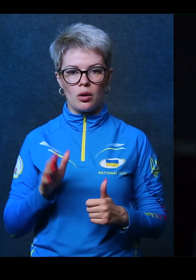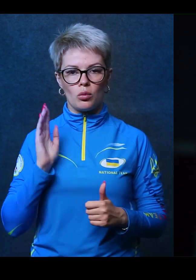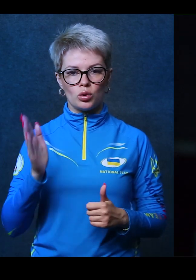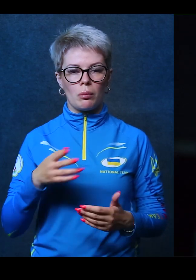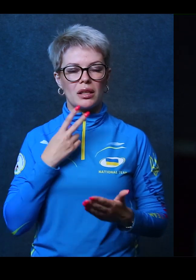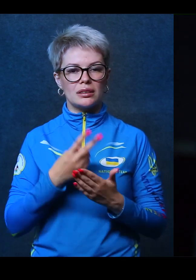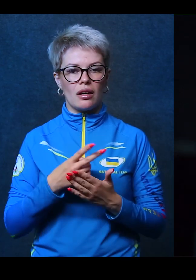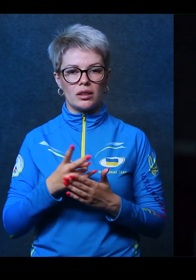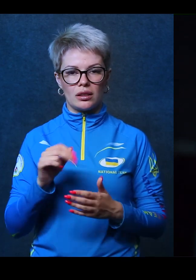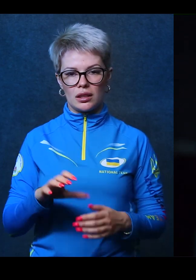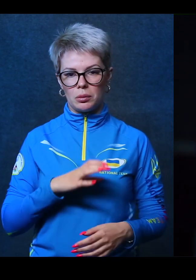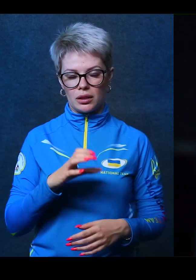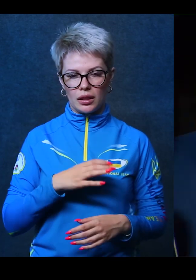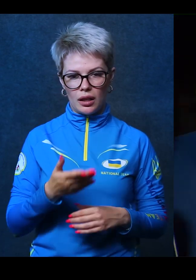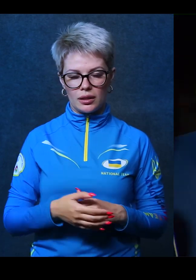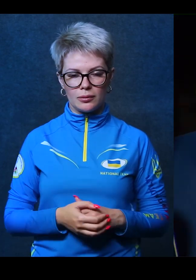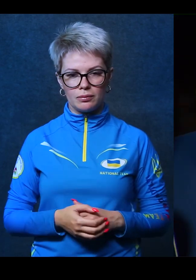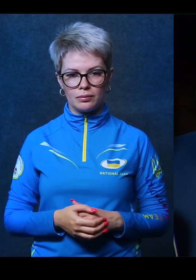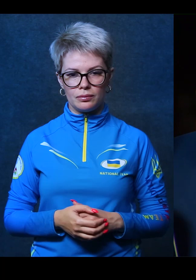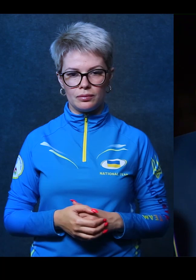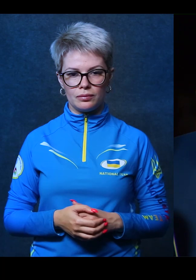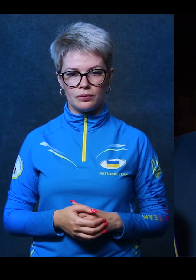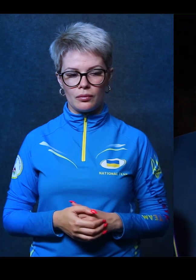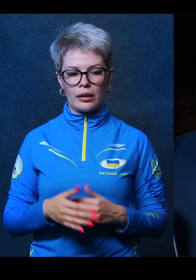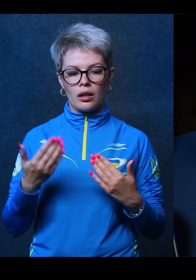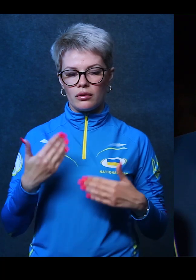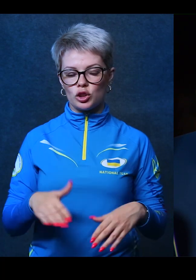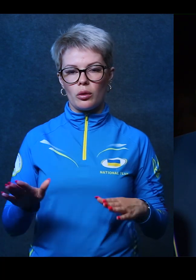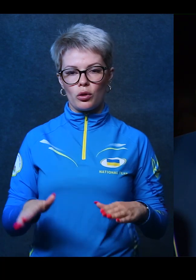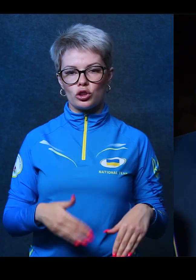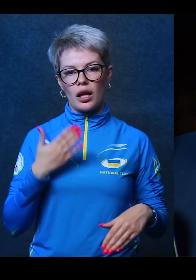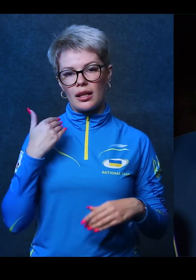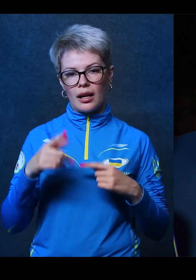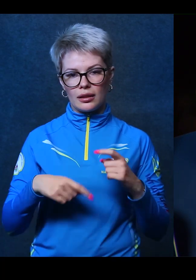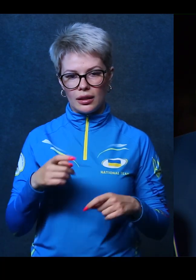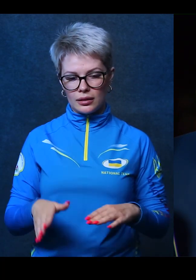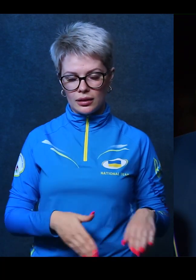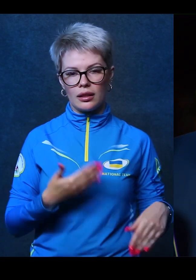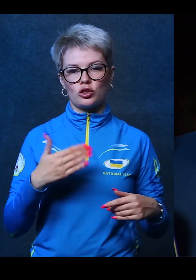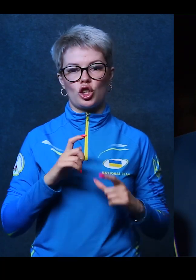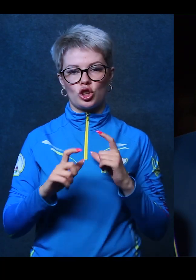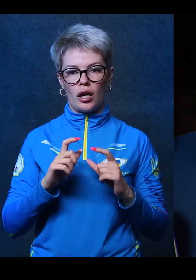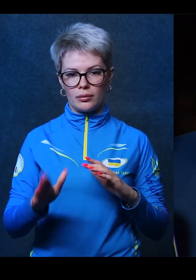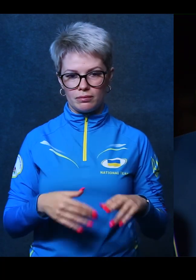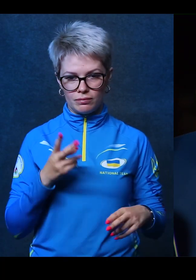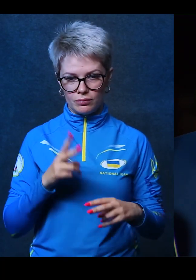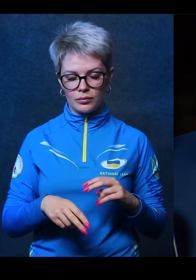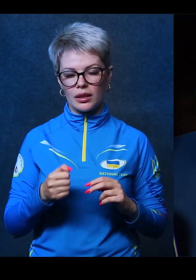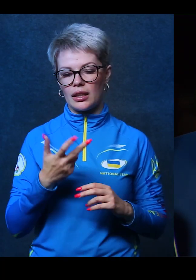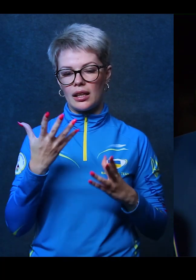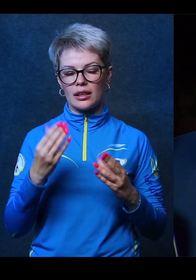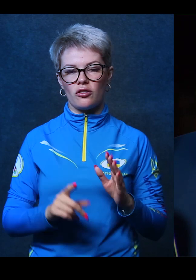будуть представлені на спартакіаді? Вже пройшла легка атлетика, пройшли шахи. За кілька